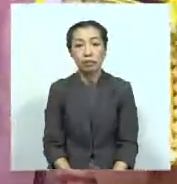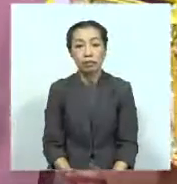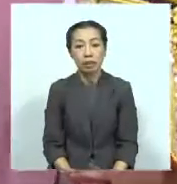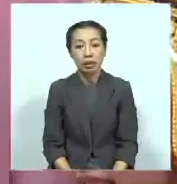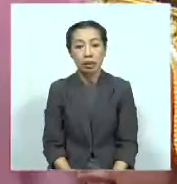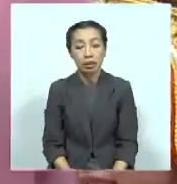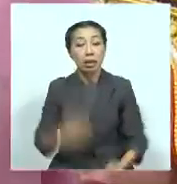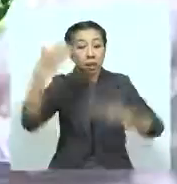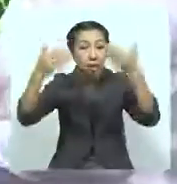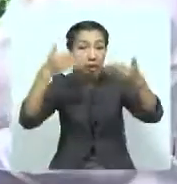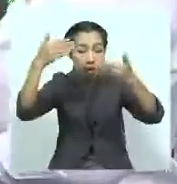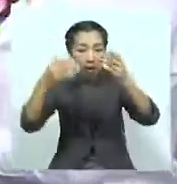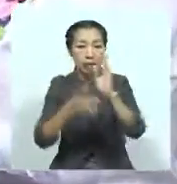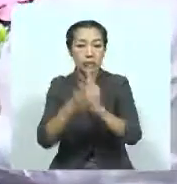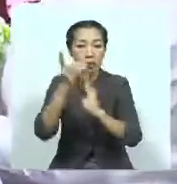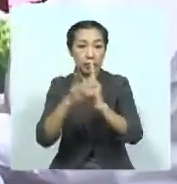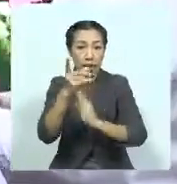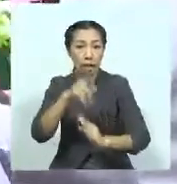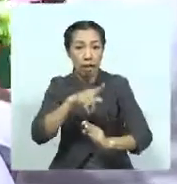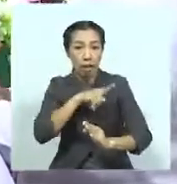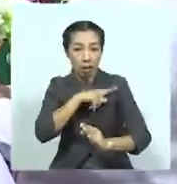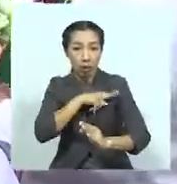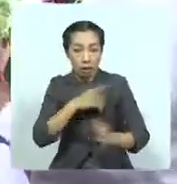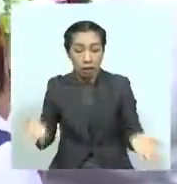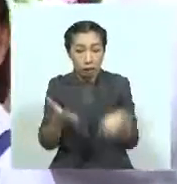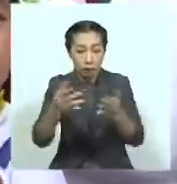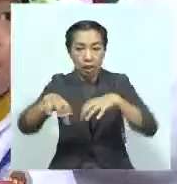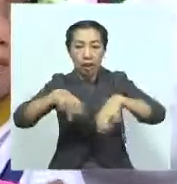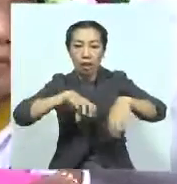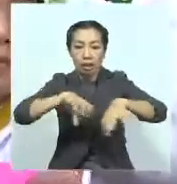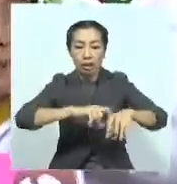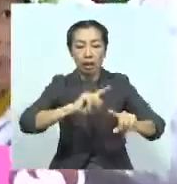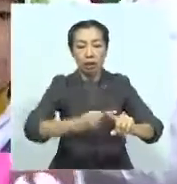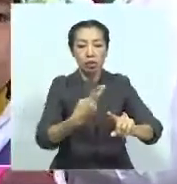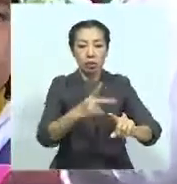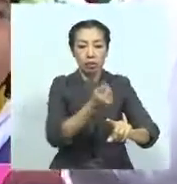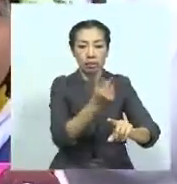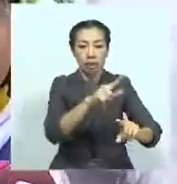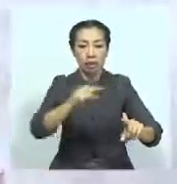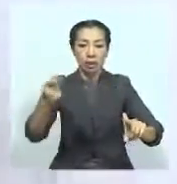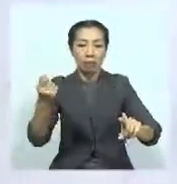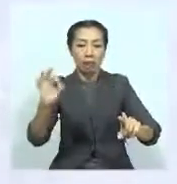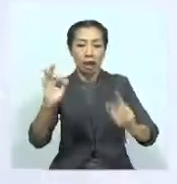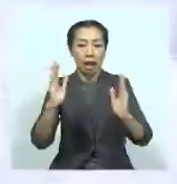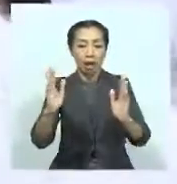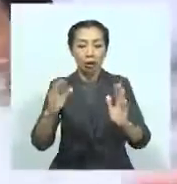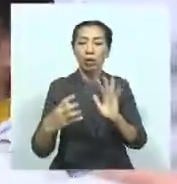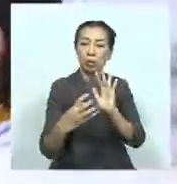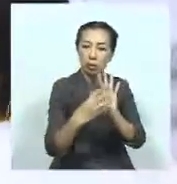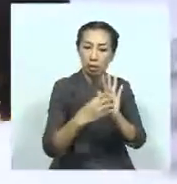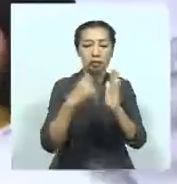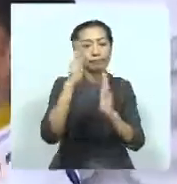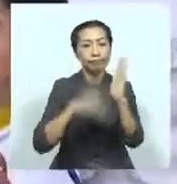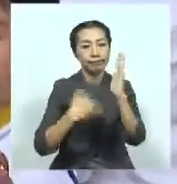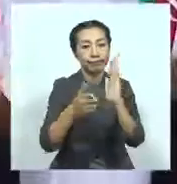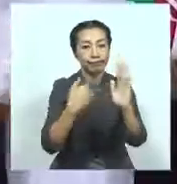งานส่งเสริมสัปดาห์ส่งเสริมพระพุทธศาสนาจะจัดขึ้นระหว่างวันที่13ถึง19กุมภาพันธ์ทั้งในส่วนกลางและส่วน